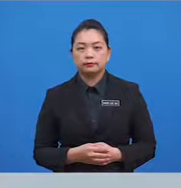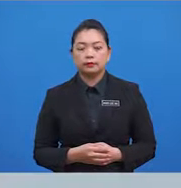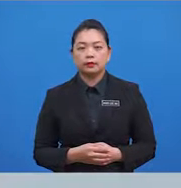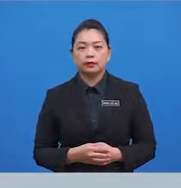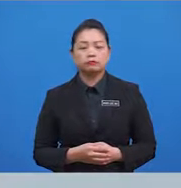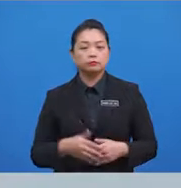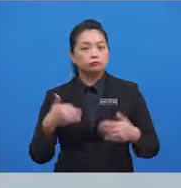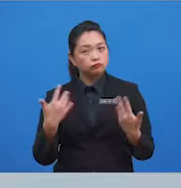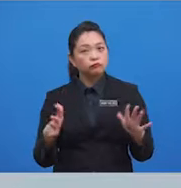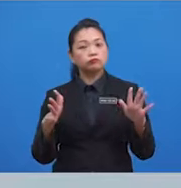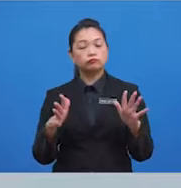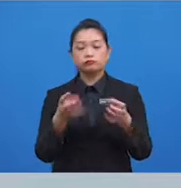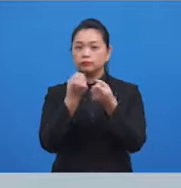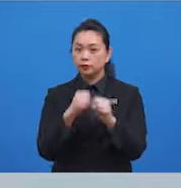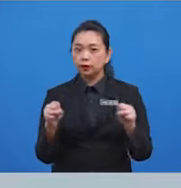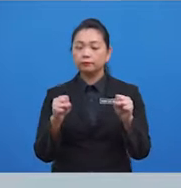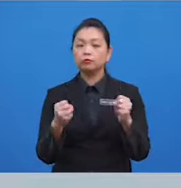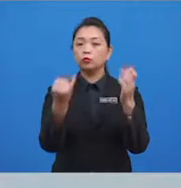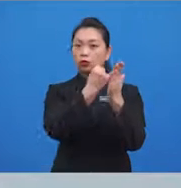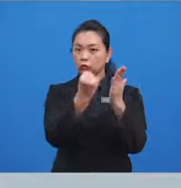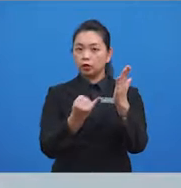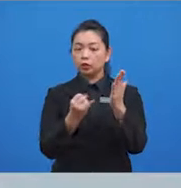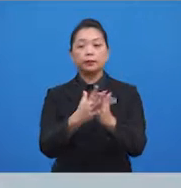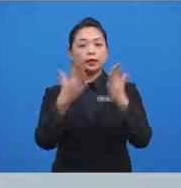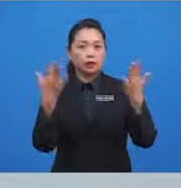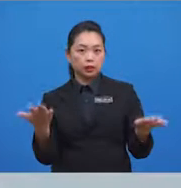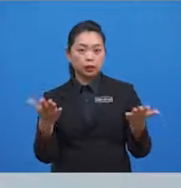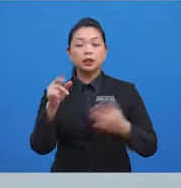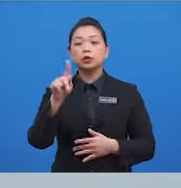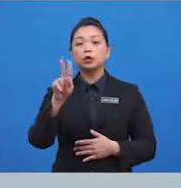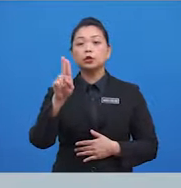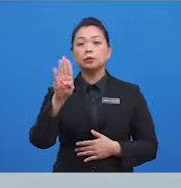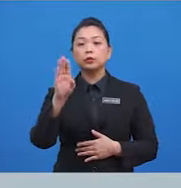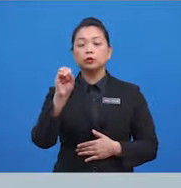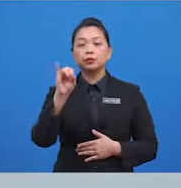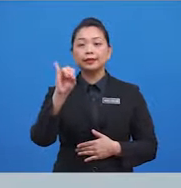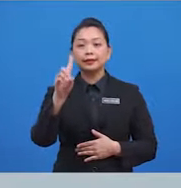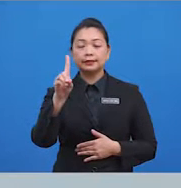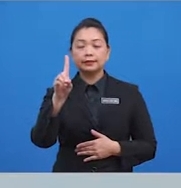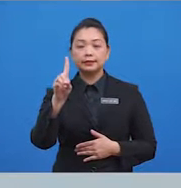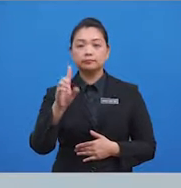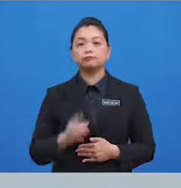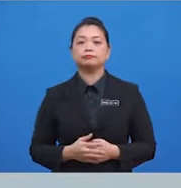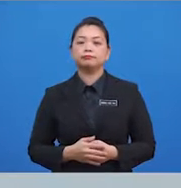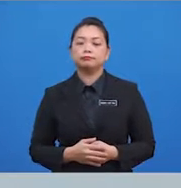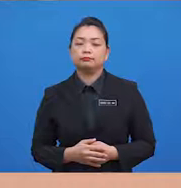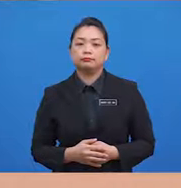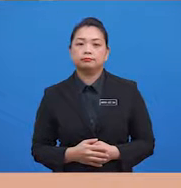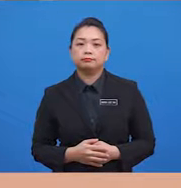Sudah selesai melukis bukaan dan bentangan kuboid seperti di paparan.